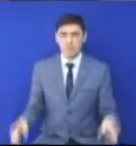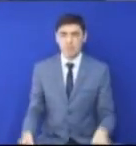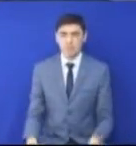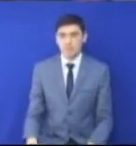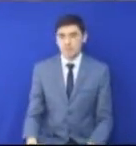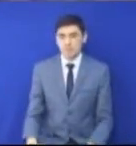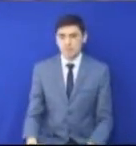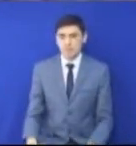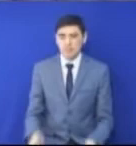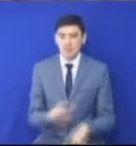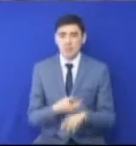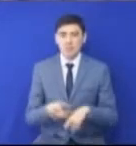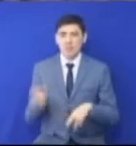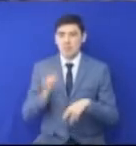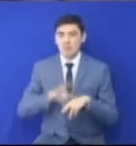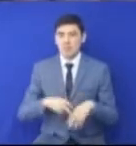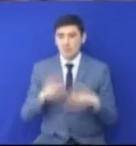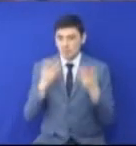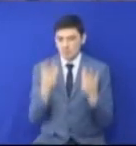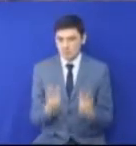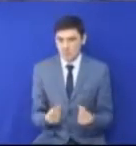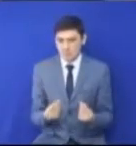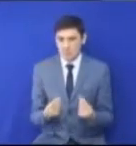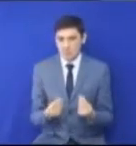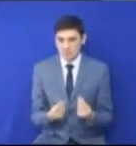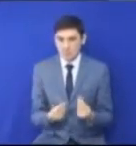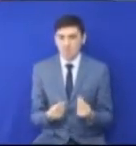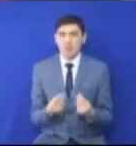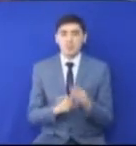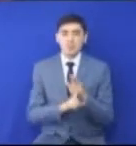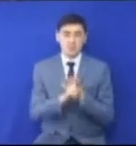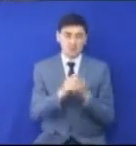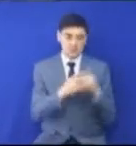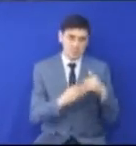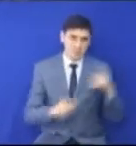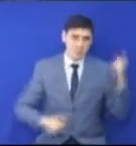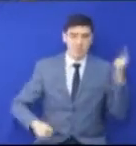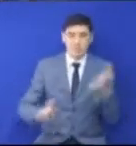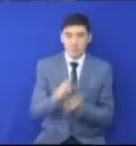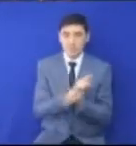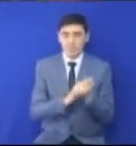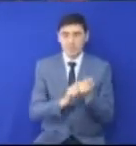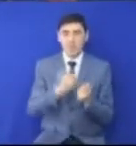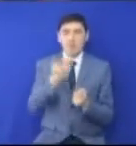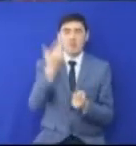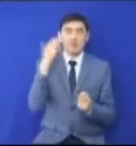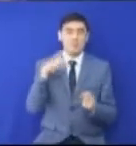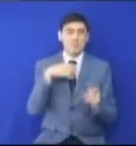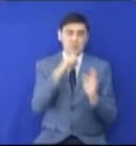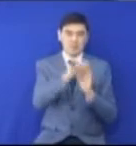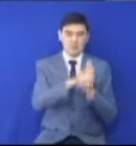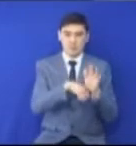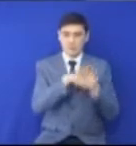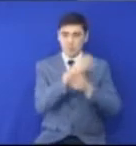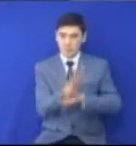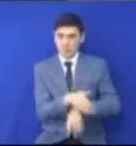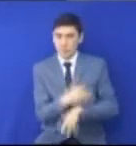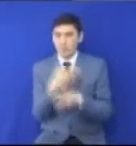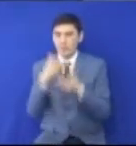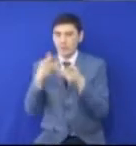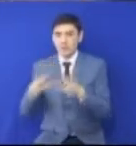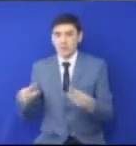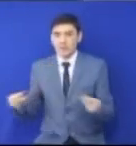тегінде мынау жердің жаңғырып, қыстың киетіп, жаздың келе жатқан белгісі